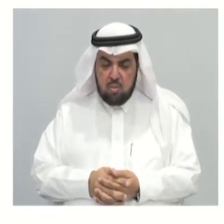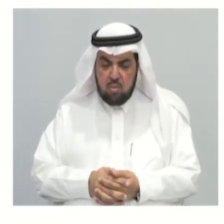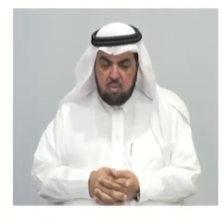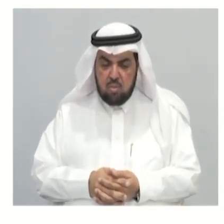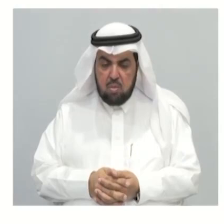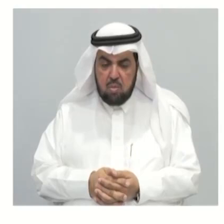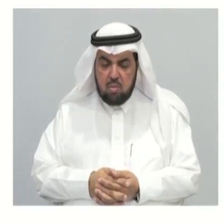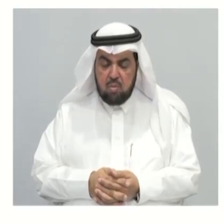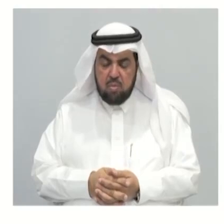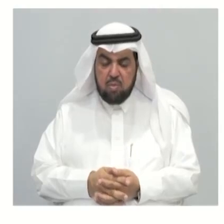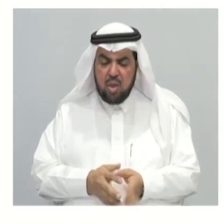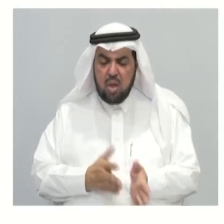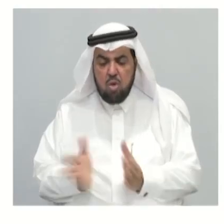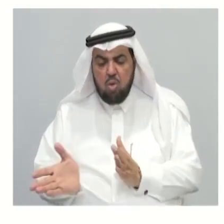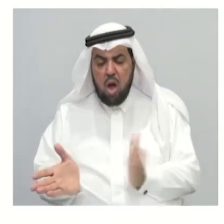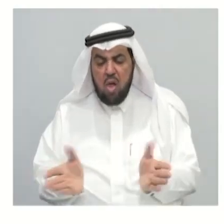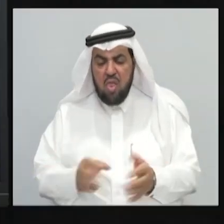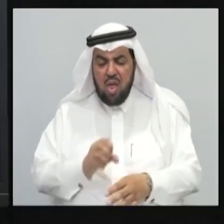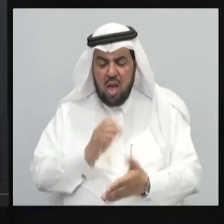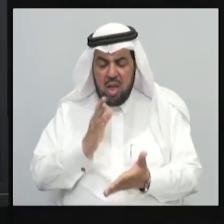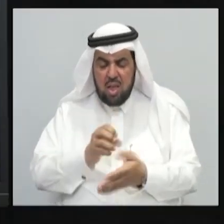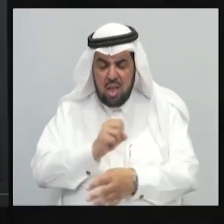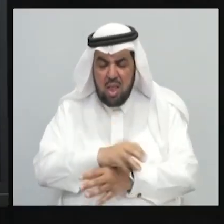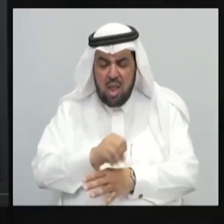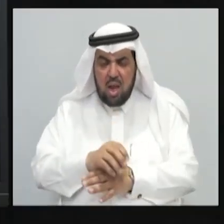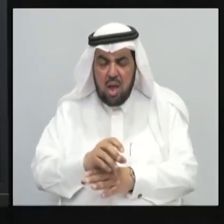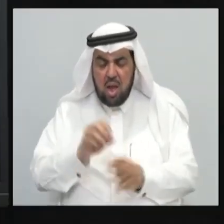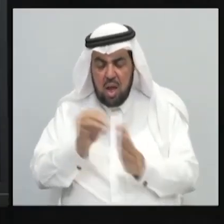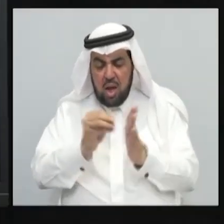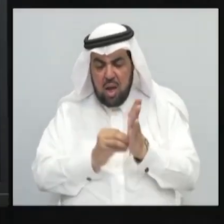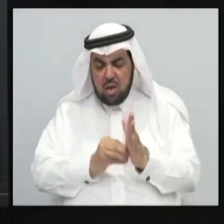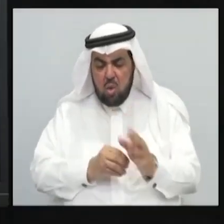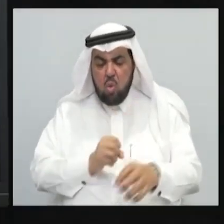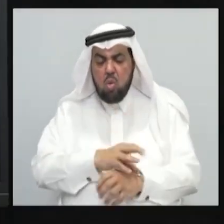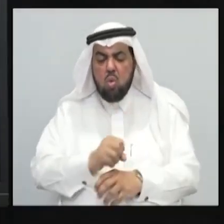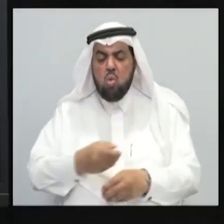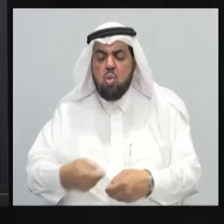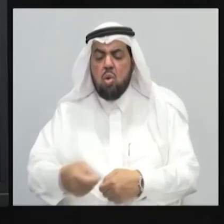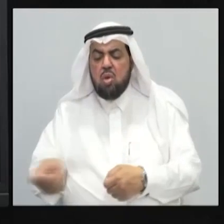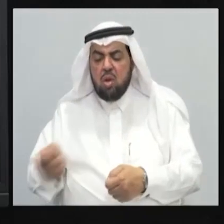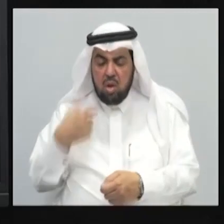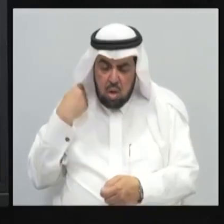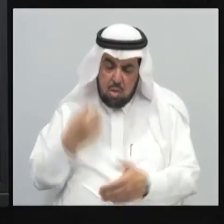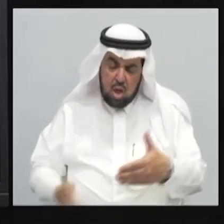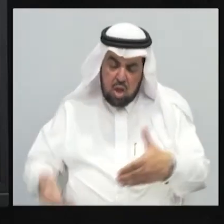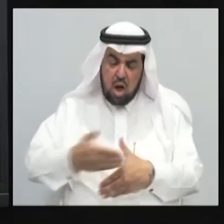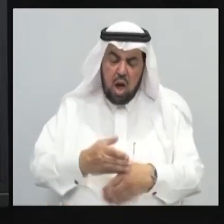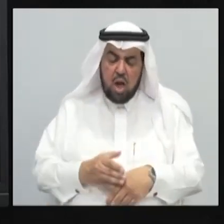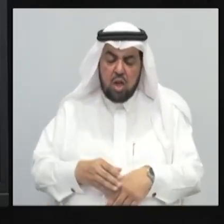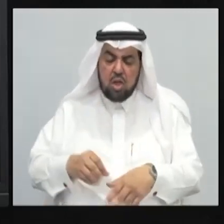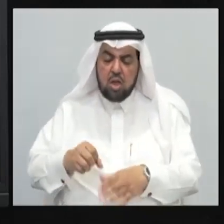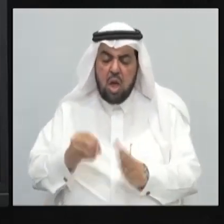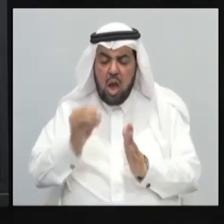المنتصف محاذاه العناصر وتوزيعها بعد ادراج العنصر كما راينا